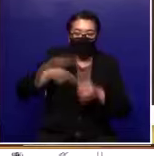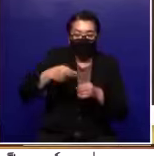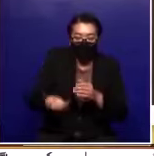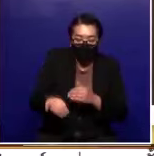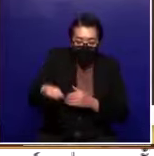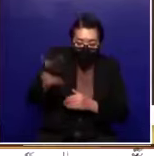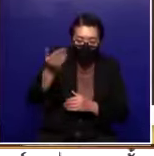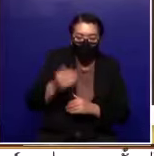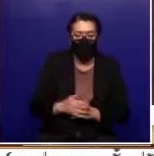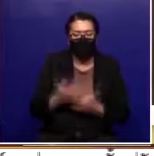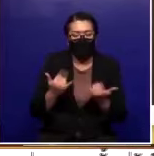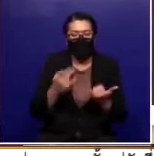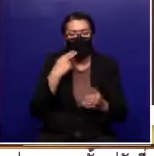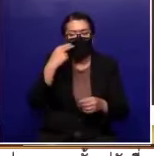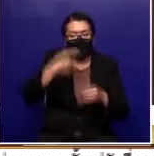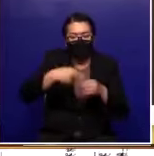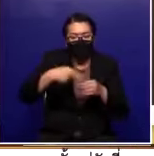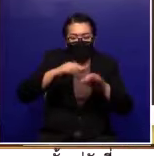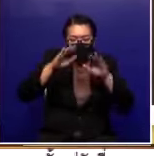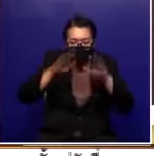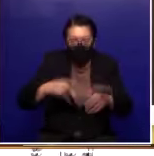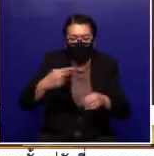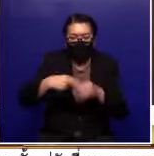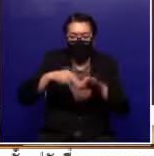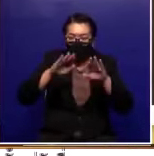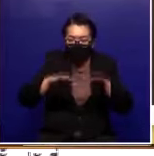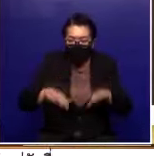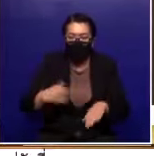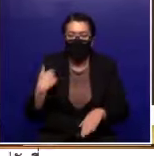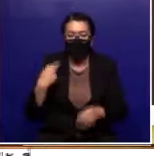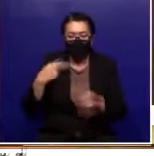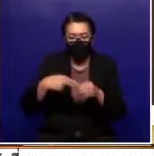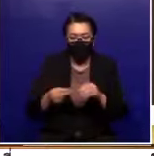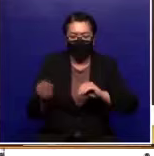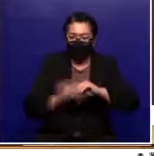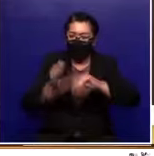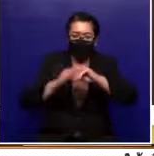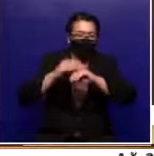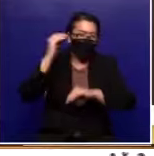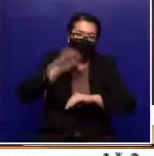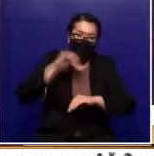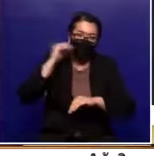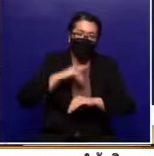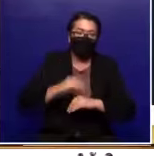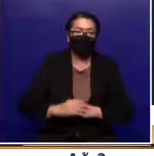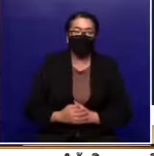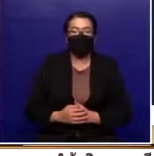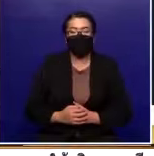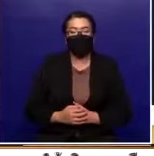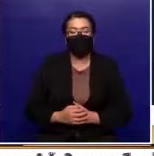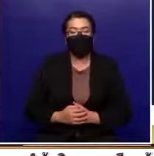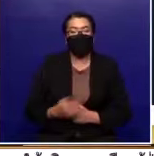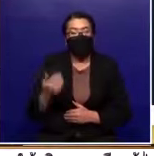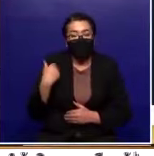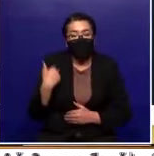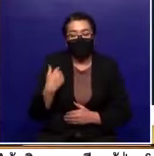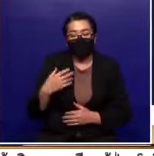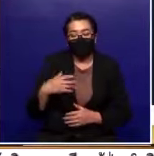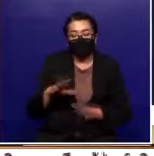วงนี้มีไหมล่ะครับรัฐบาลจะลดราคาค่าน้ำมันให้มีไหมฮะไม่เห็นไม่ได้ยินมีไหมครับจะลดค่าเ